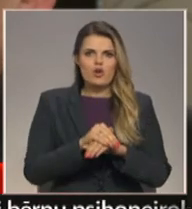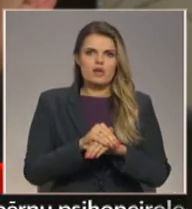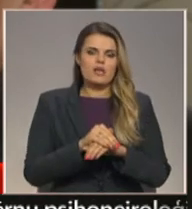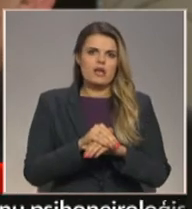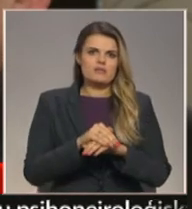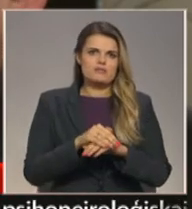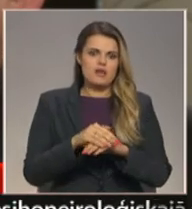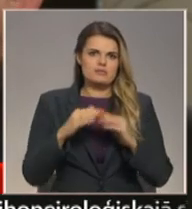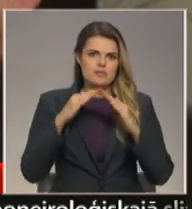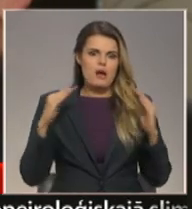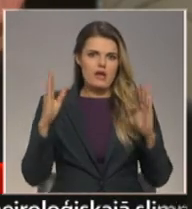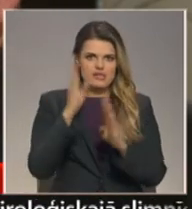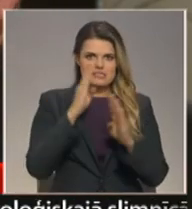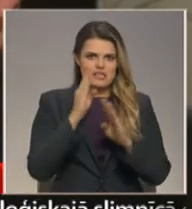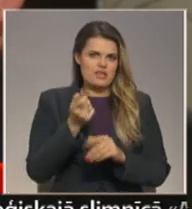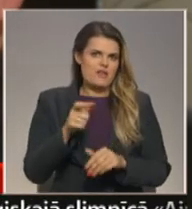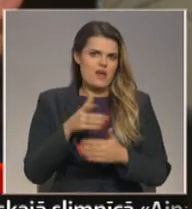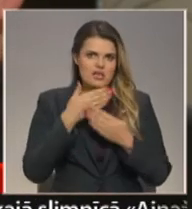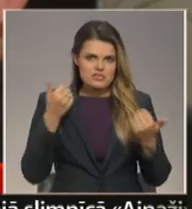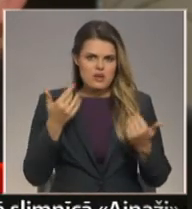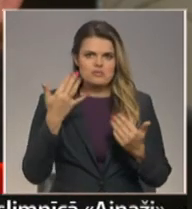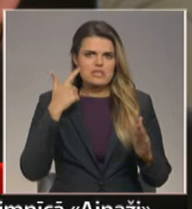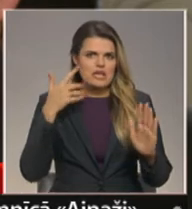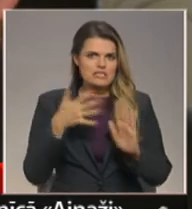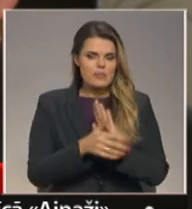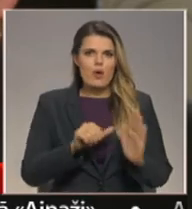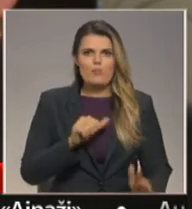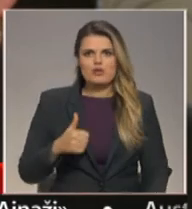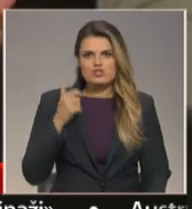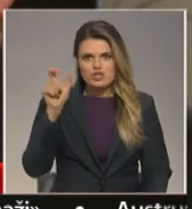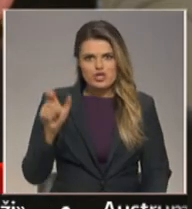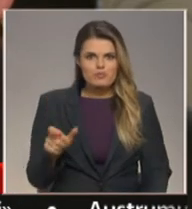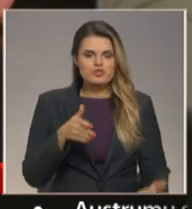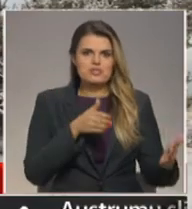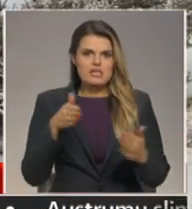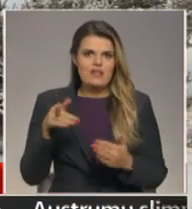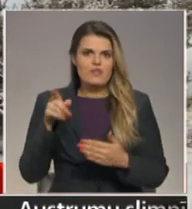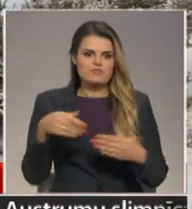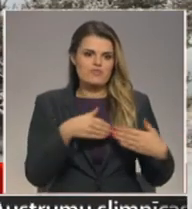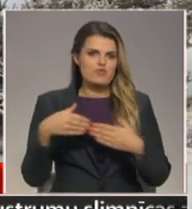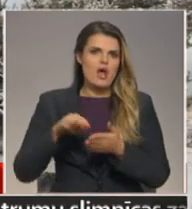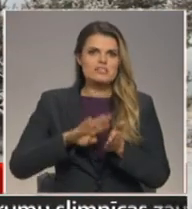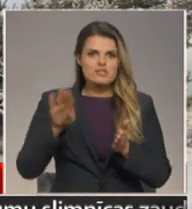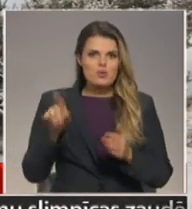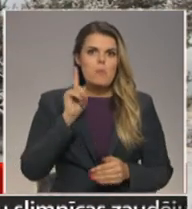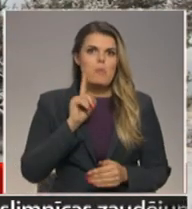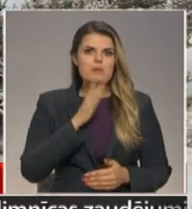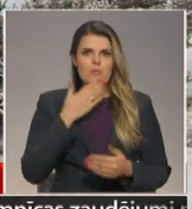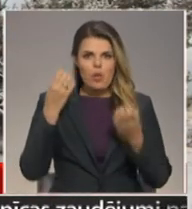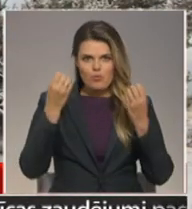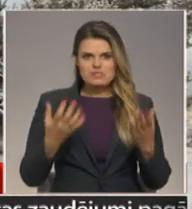konstrukcijas likteni, manuprāt, vairs nav. Cik es sapratu, tad pats īpašnieks ir gatavs viņu aizvākt. Pagaidām nav